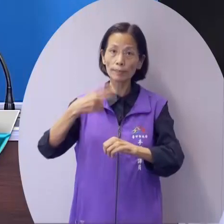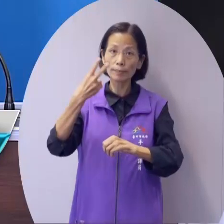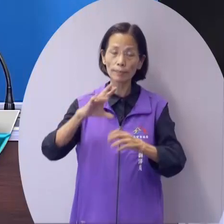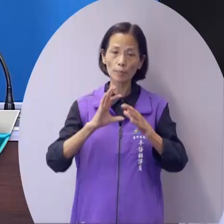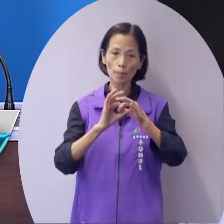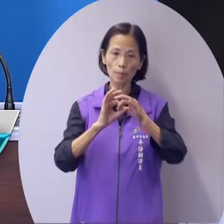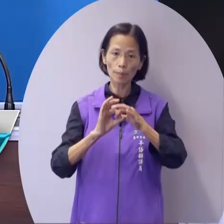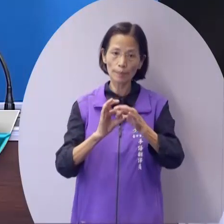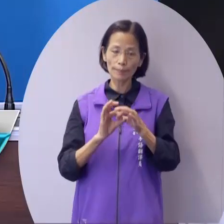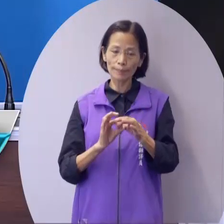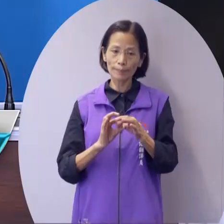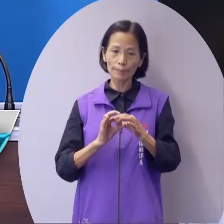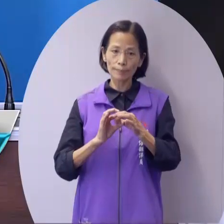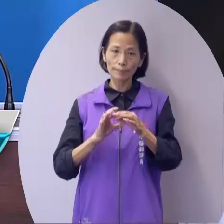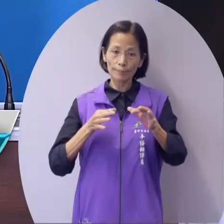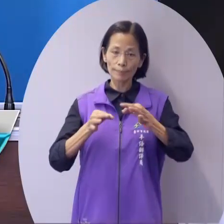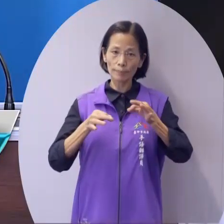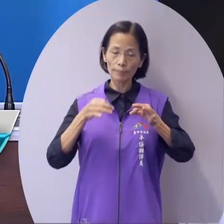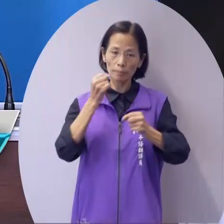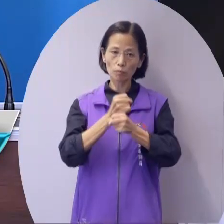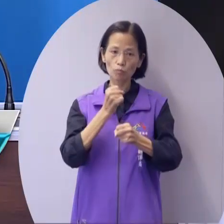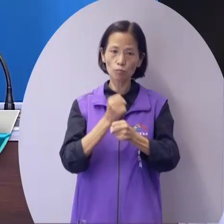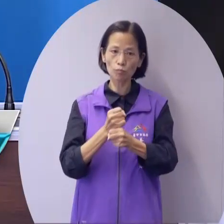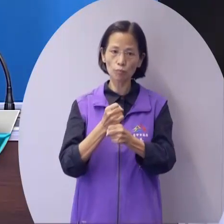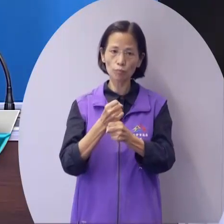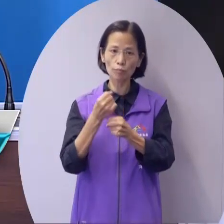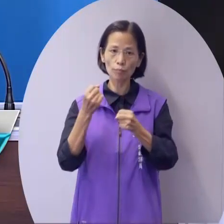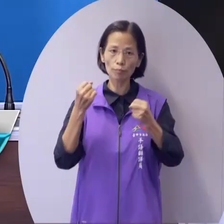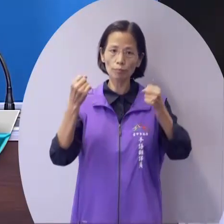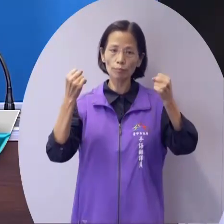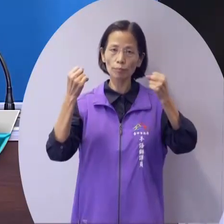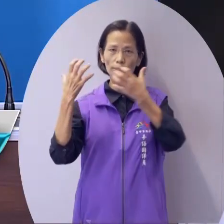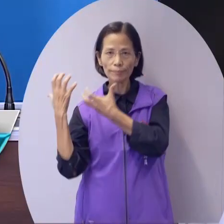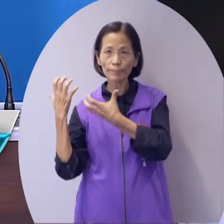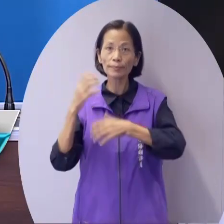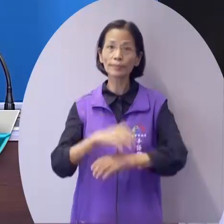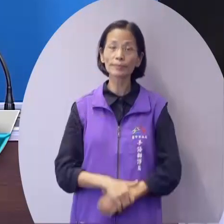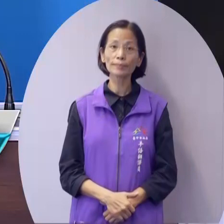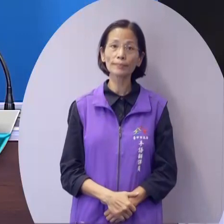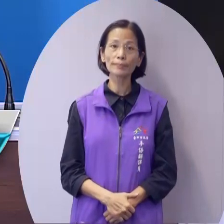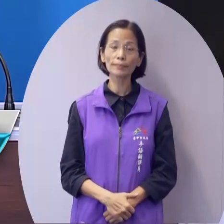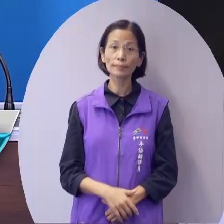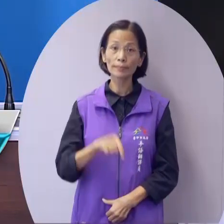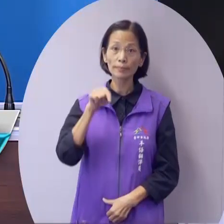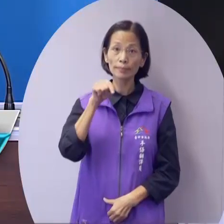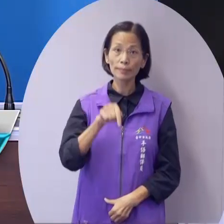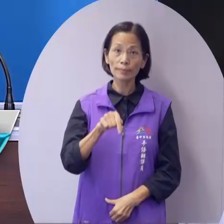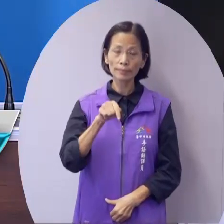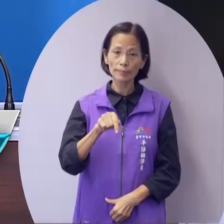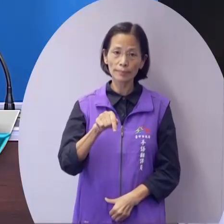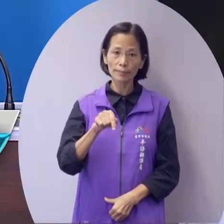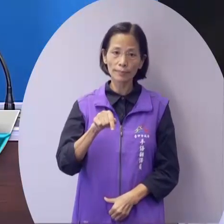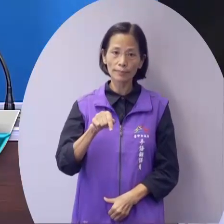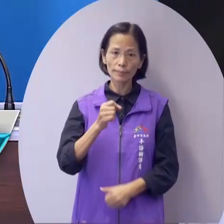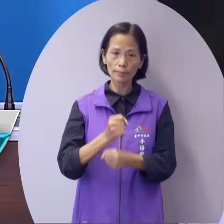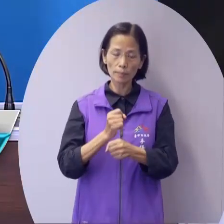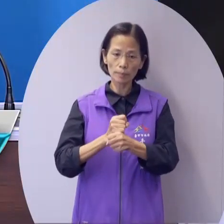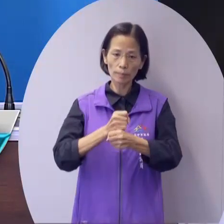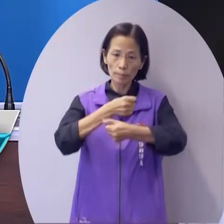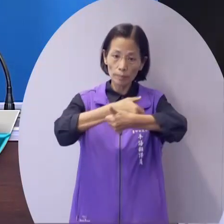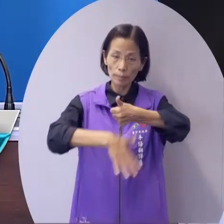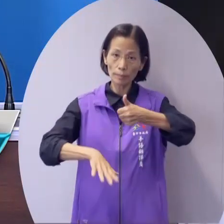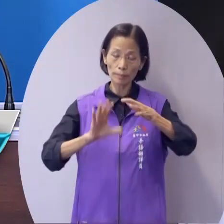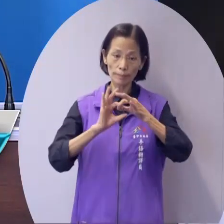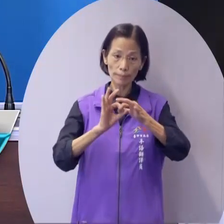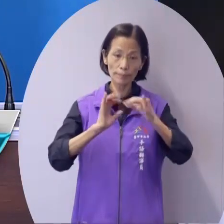相关的产业哈，所以他的工作非常的繁重。那也因此呢，这个产业链或者他相关